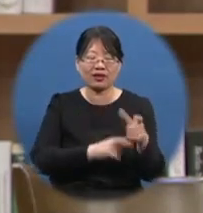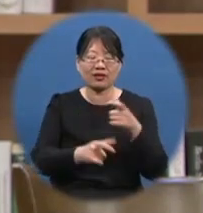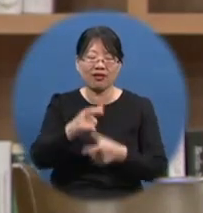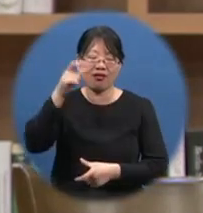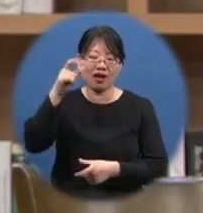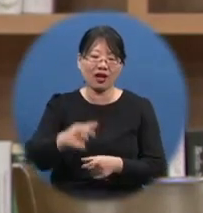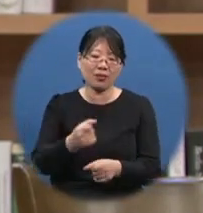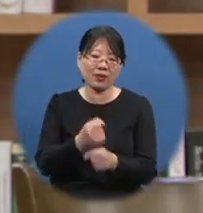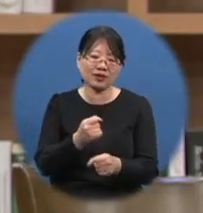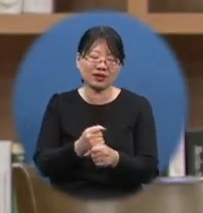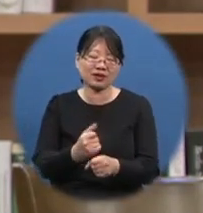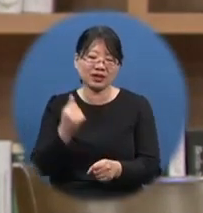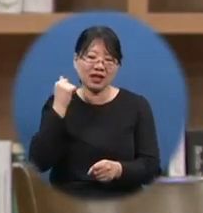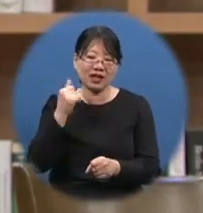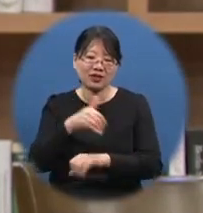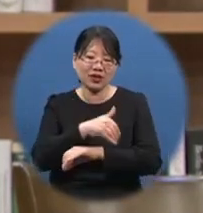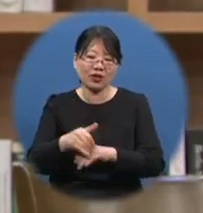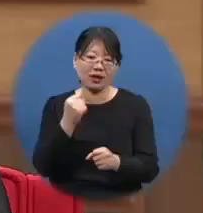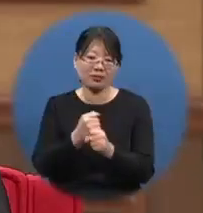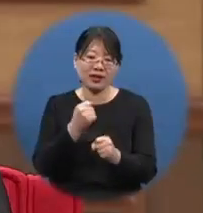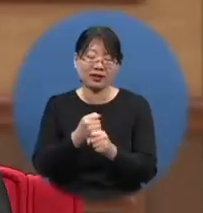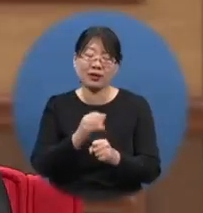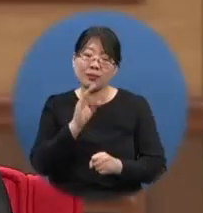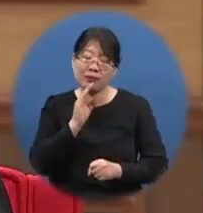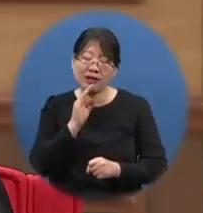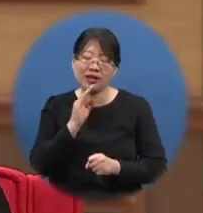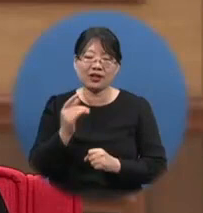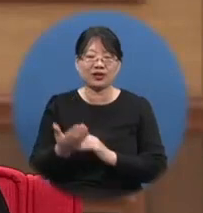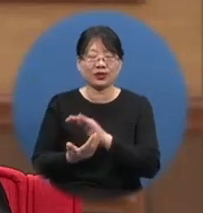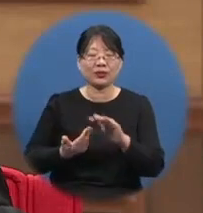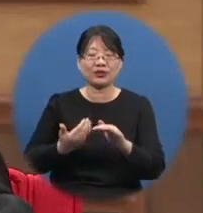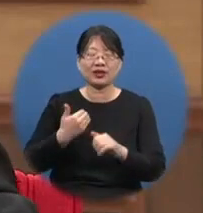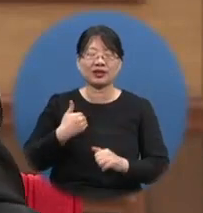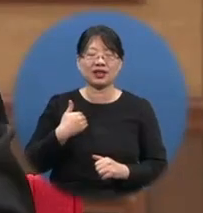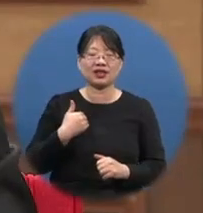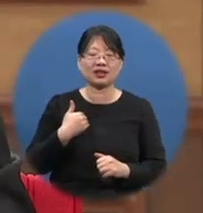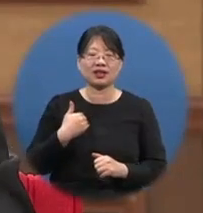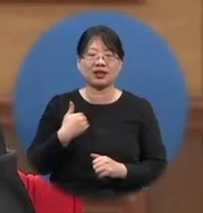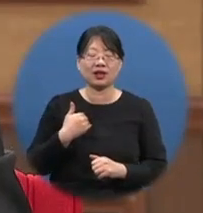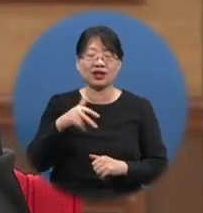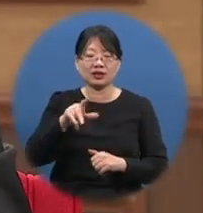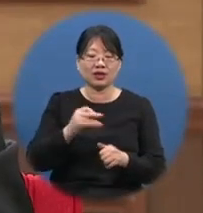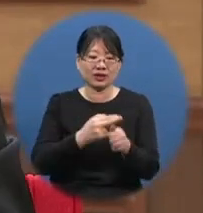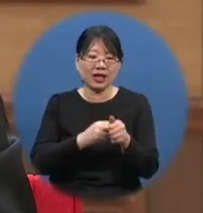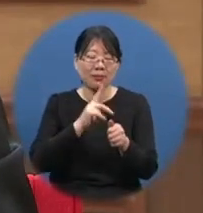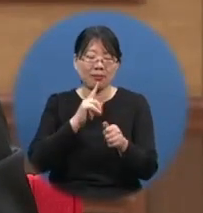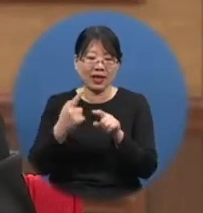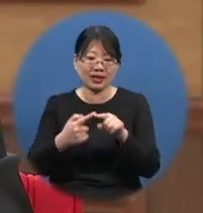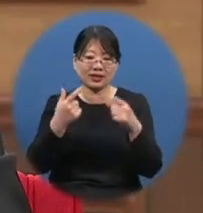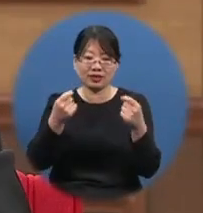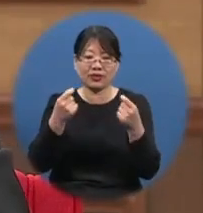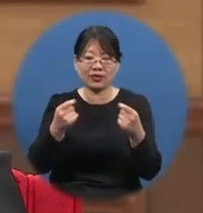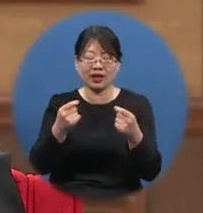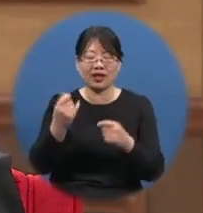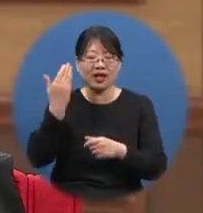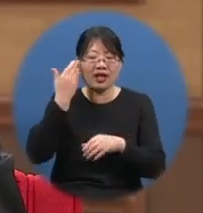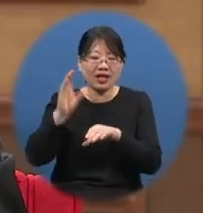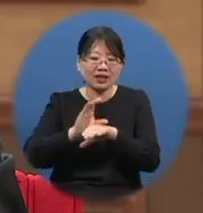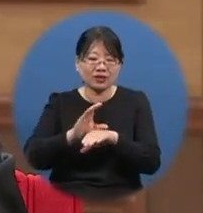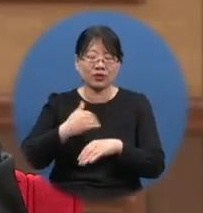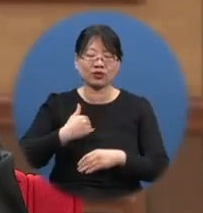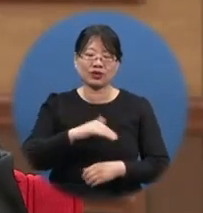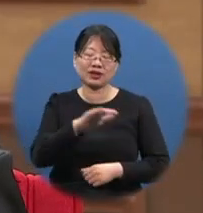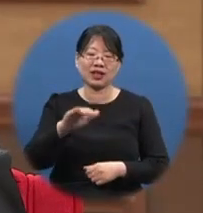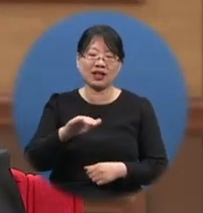확고히 다지자 그런 전략을 쓰시는 거죠. 조금 전에 이제 정 선생님이 말씀하셨듯이 인공지능은